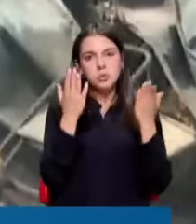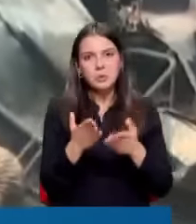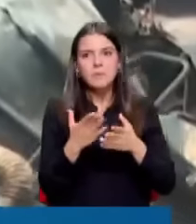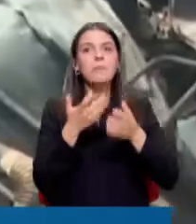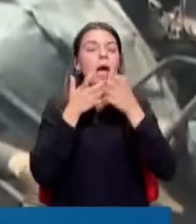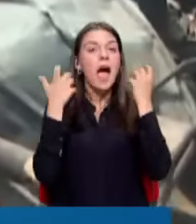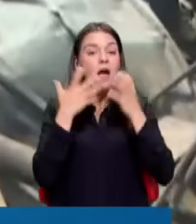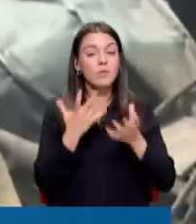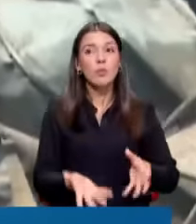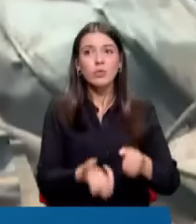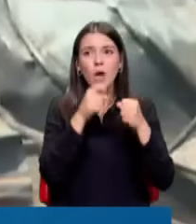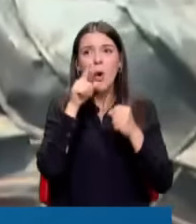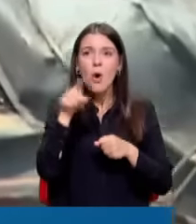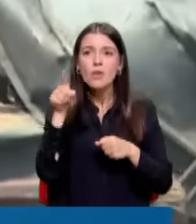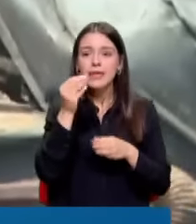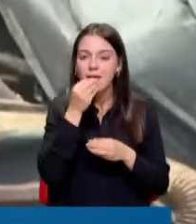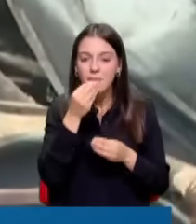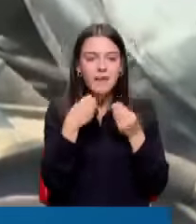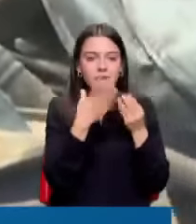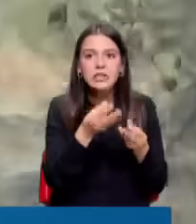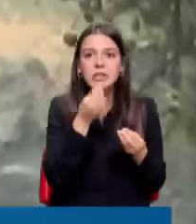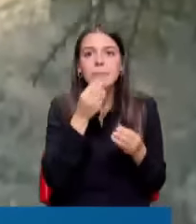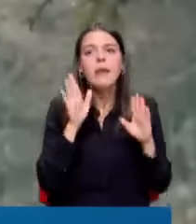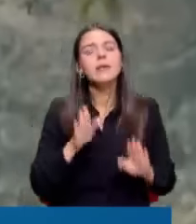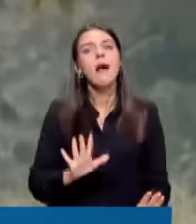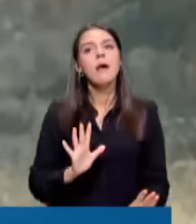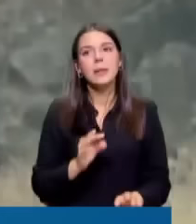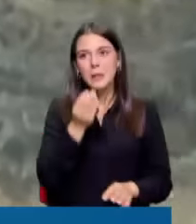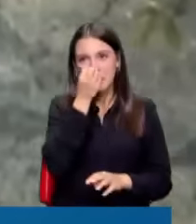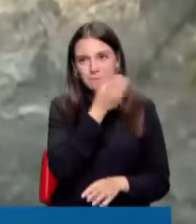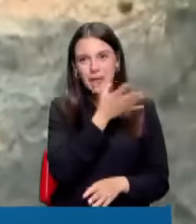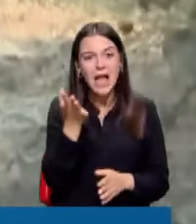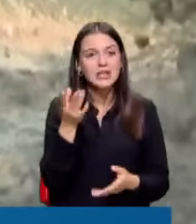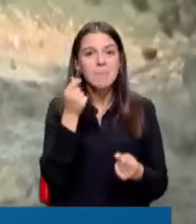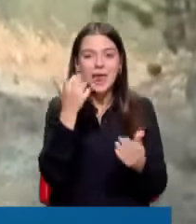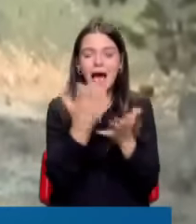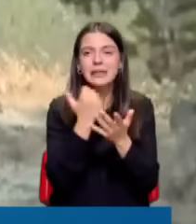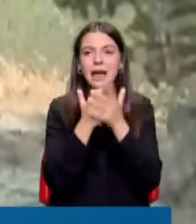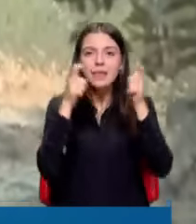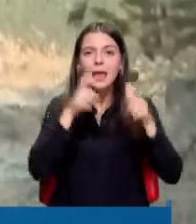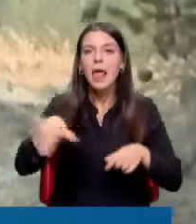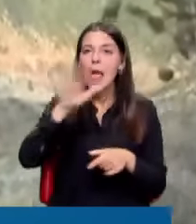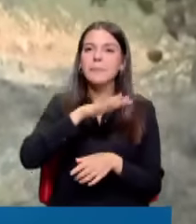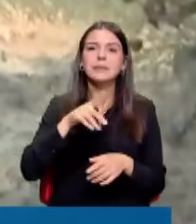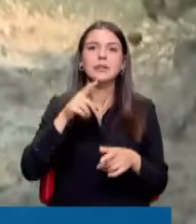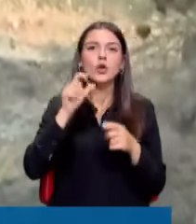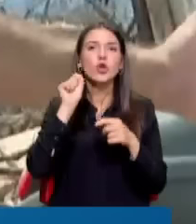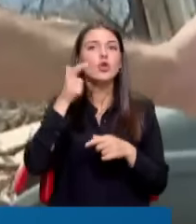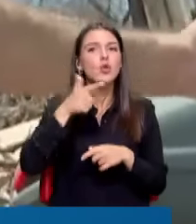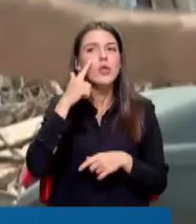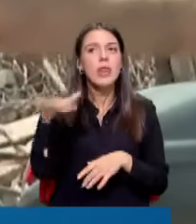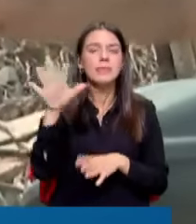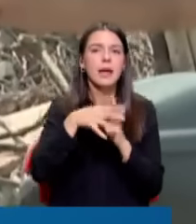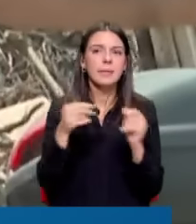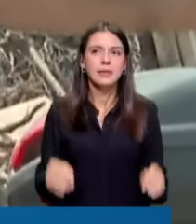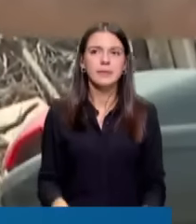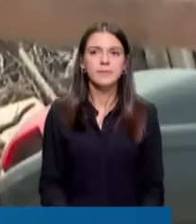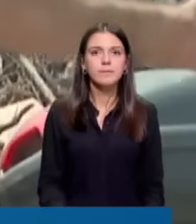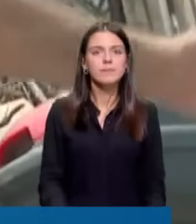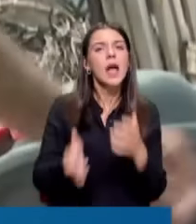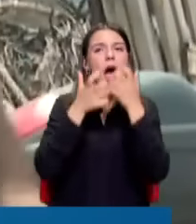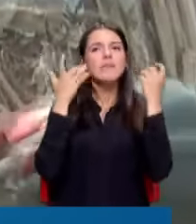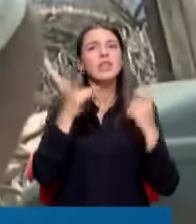Hayvanlarını kurtaranın onları besleyecek yemi kalmadı. Bahçeleri, geçim kaynakları gitti Sancaklı köyü sakinlerinin. Bizi çekti, hayvanlar